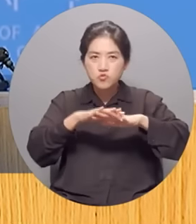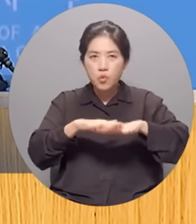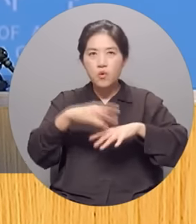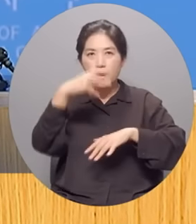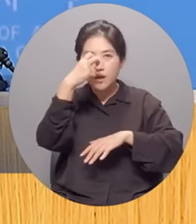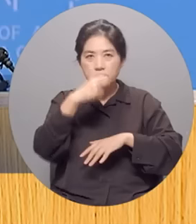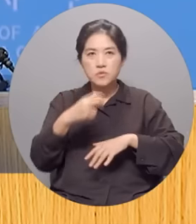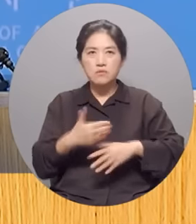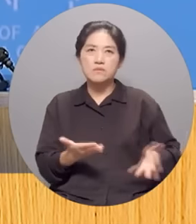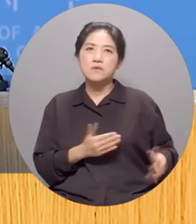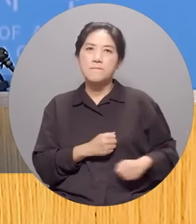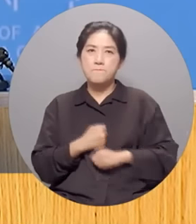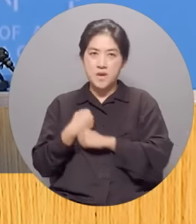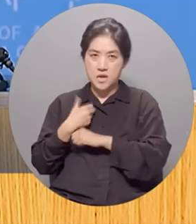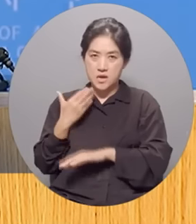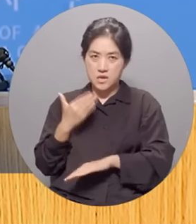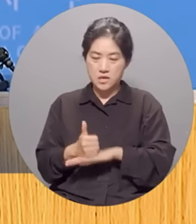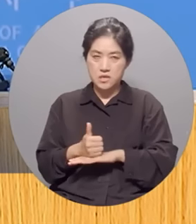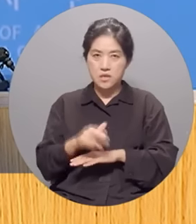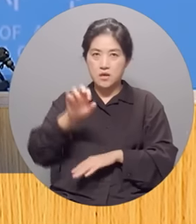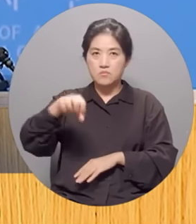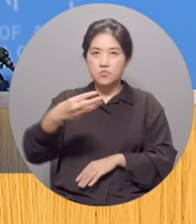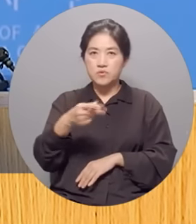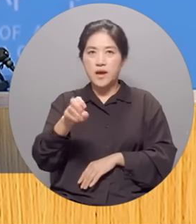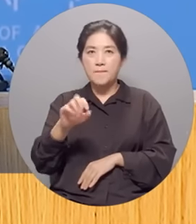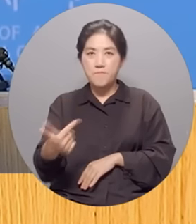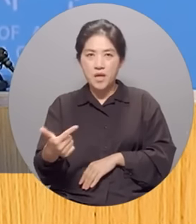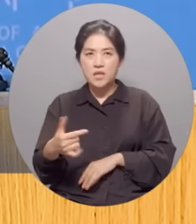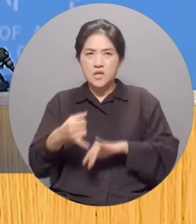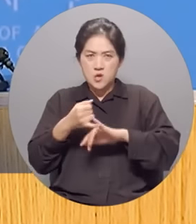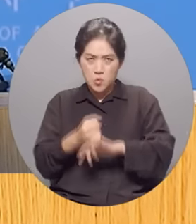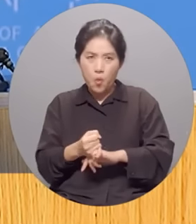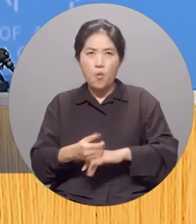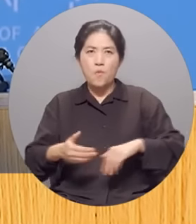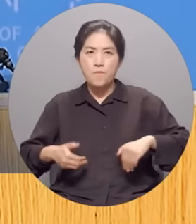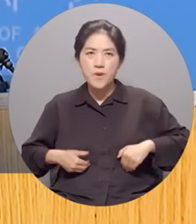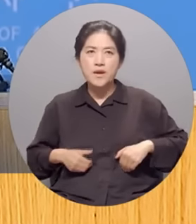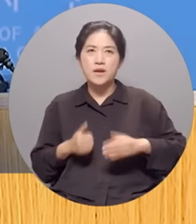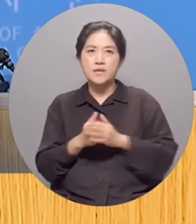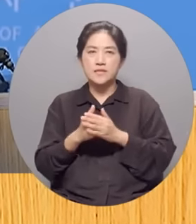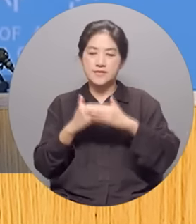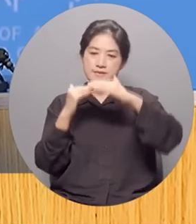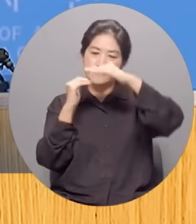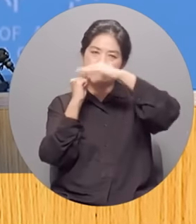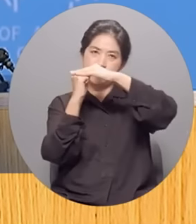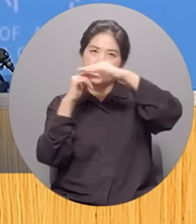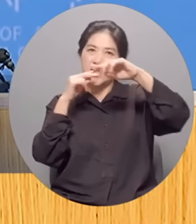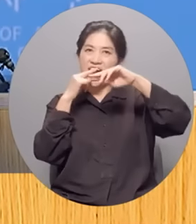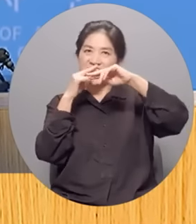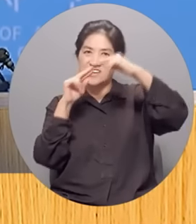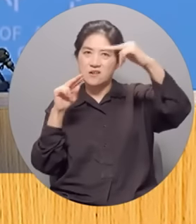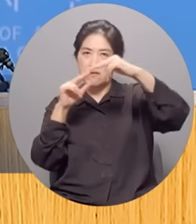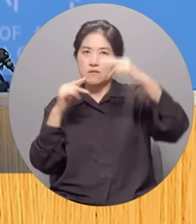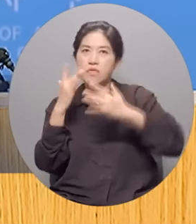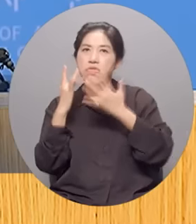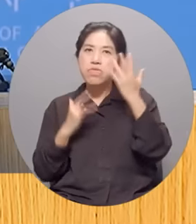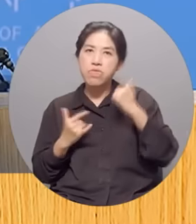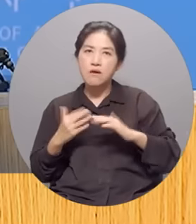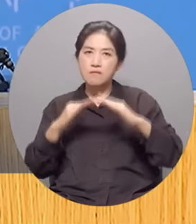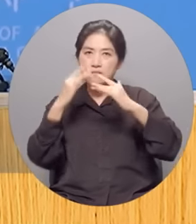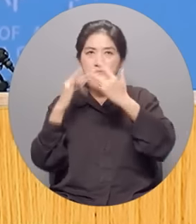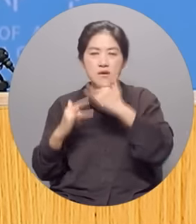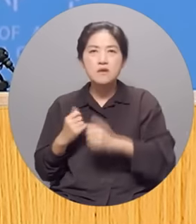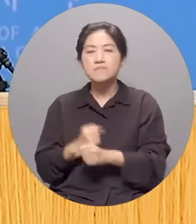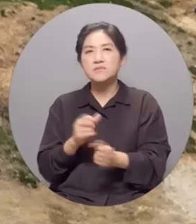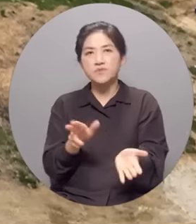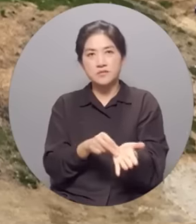업무를 태만하게 한 결과 무량판 구조에서 반드시 설치되어야 하는 전단 보강근이 구조 도면에서 누락되거나 시공 시